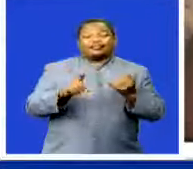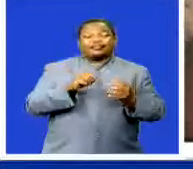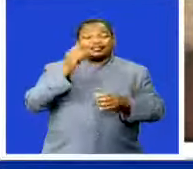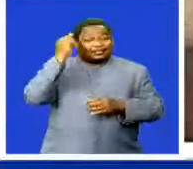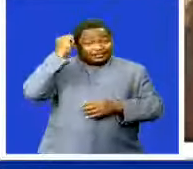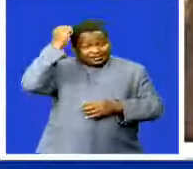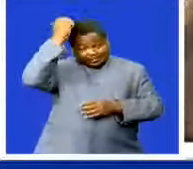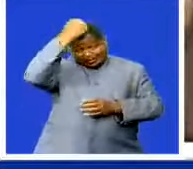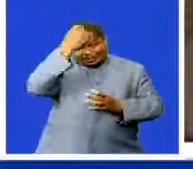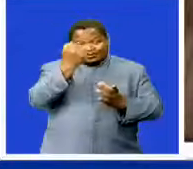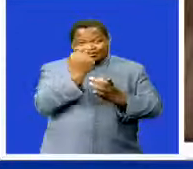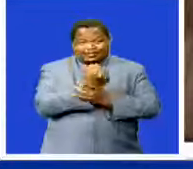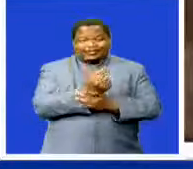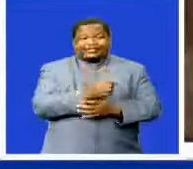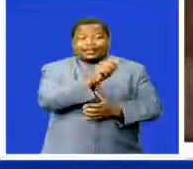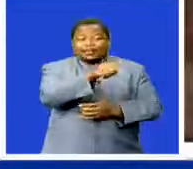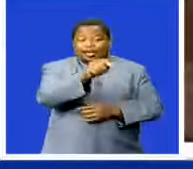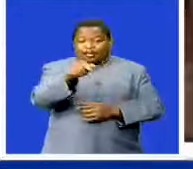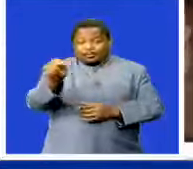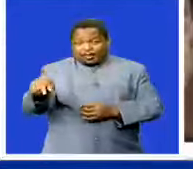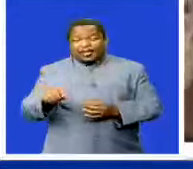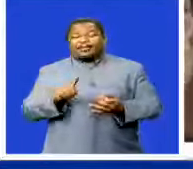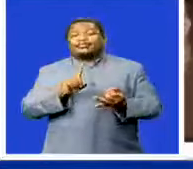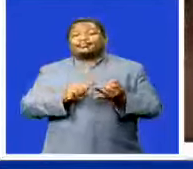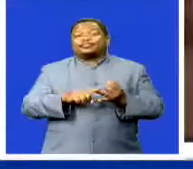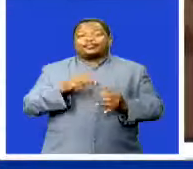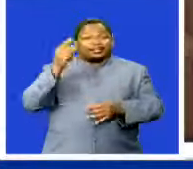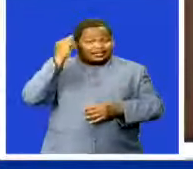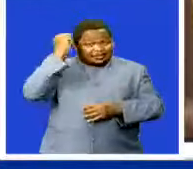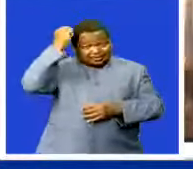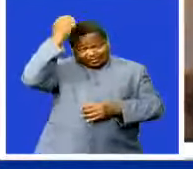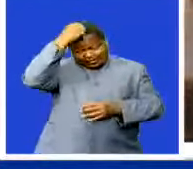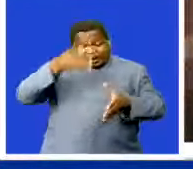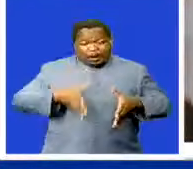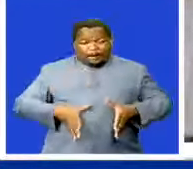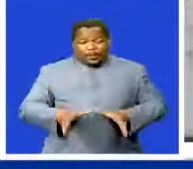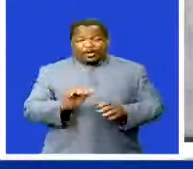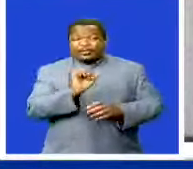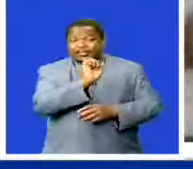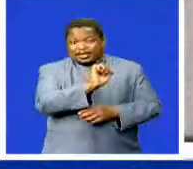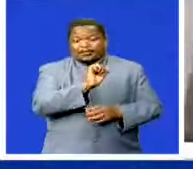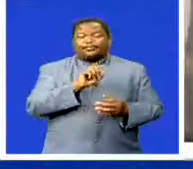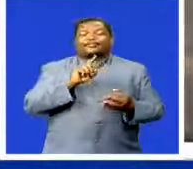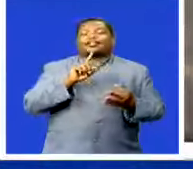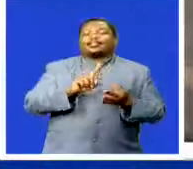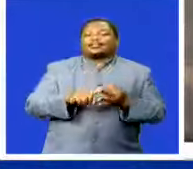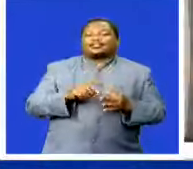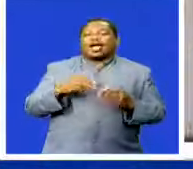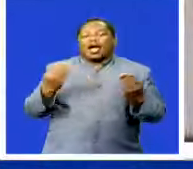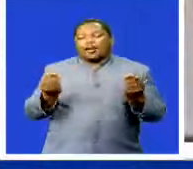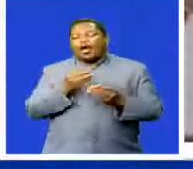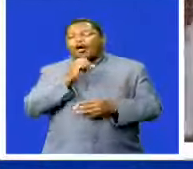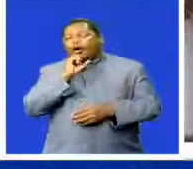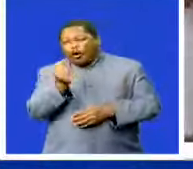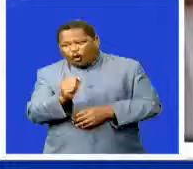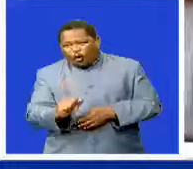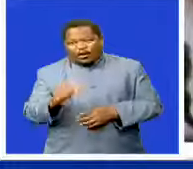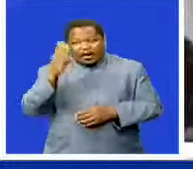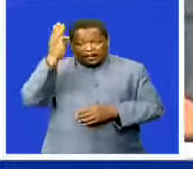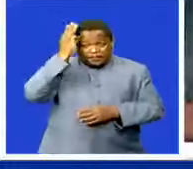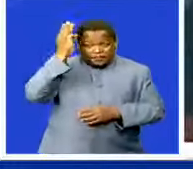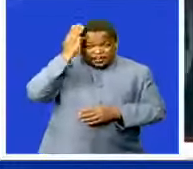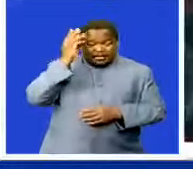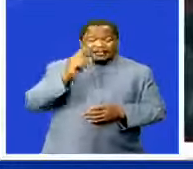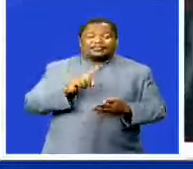bogogo balondolozi bamva benkosi ndvuna nkulu tindvuna tembuso kanti-ke nesivele besikhona